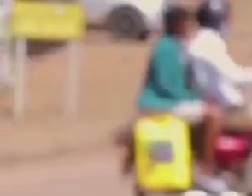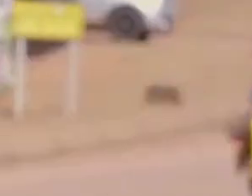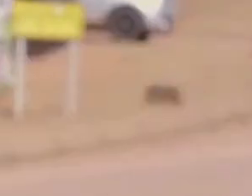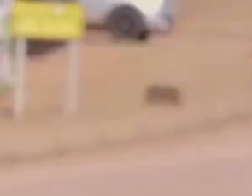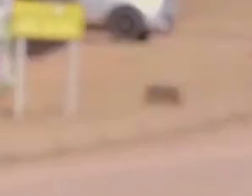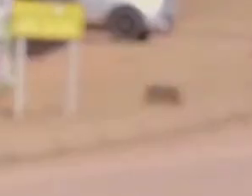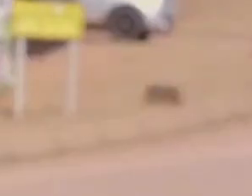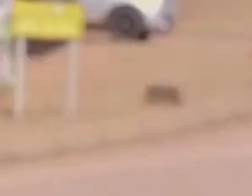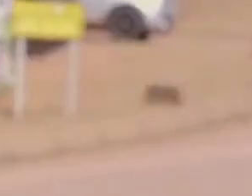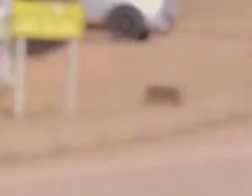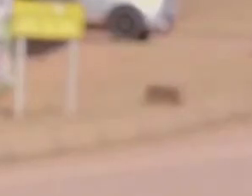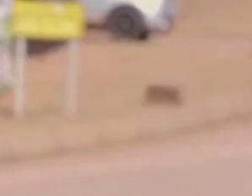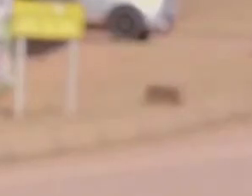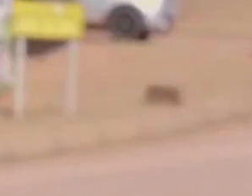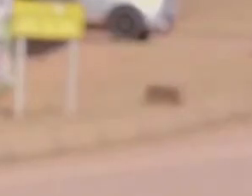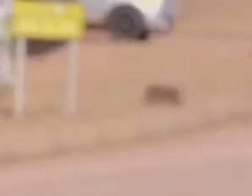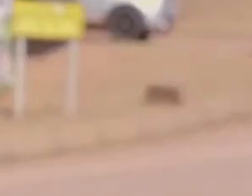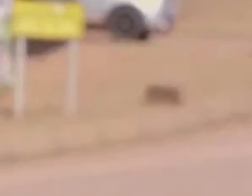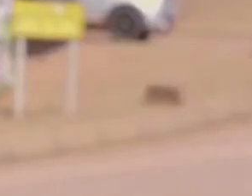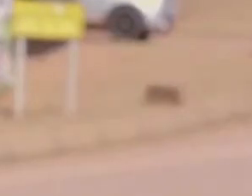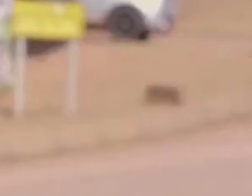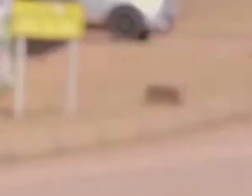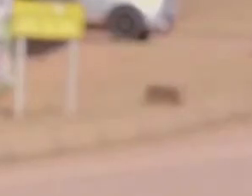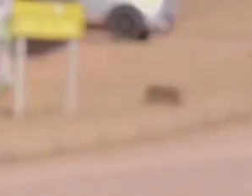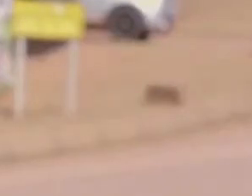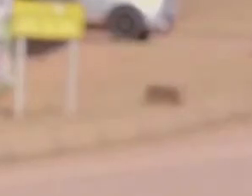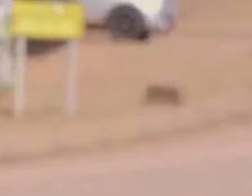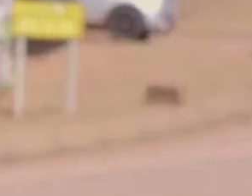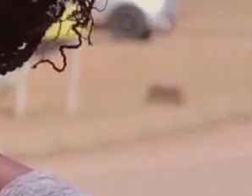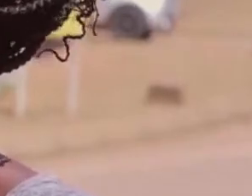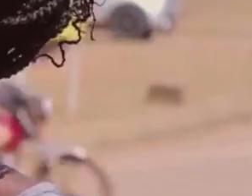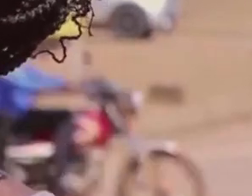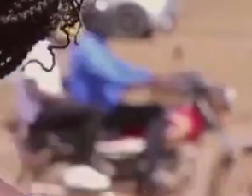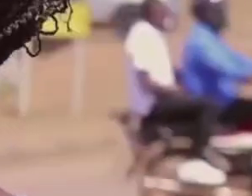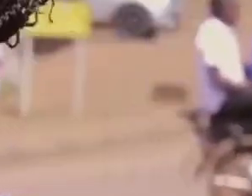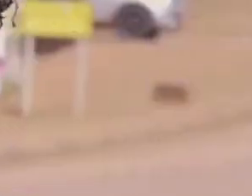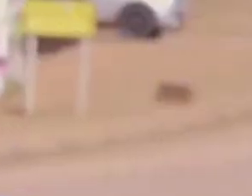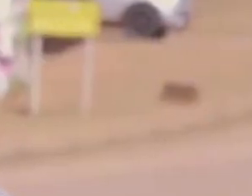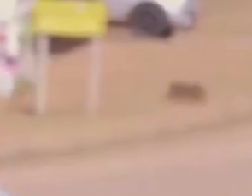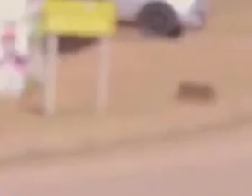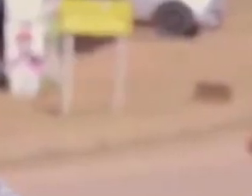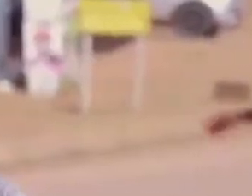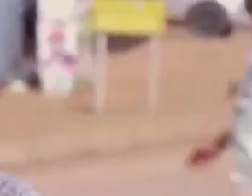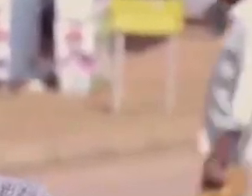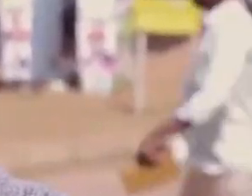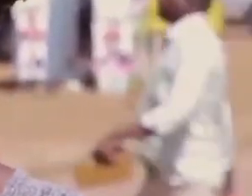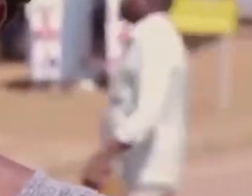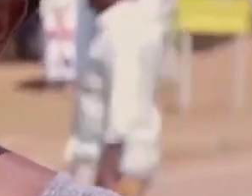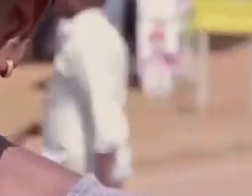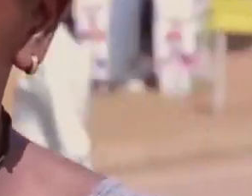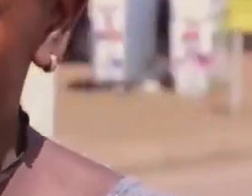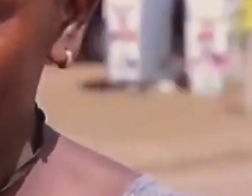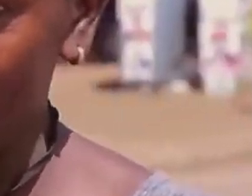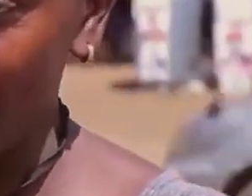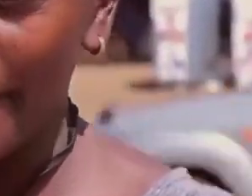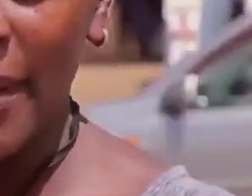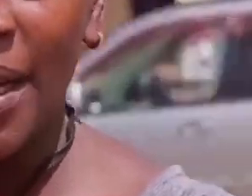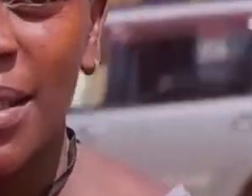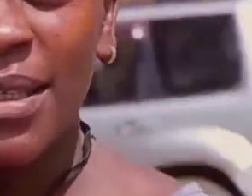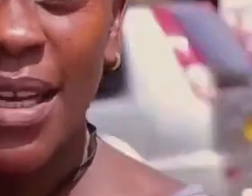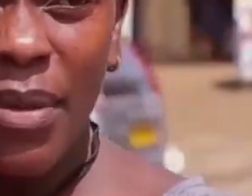chimani. Tini namba nchimanyi kubanji ina. Kubani neduka wanekapato inza kubana duka notaba na tini namba. Kusuya tini namba ina